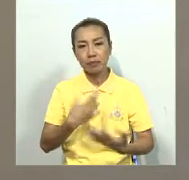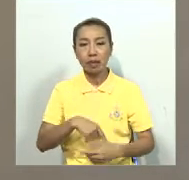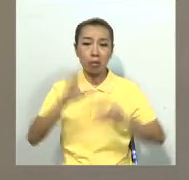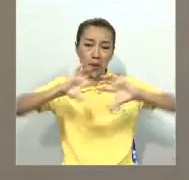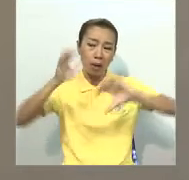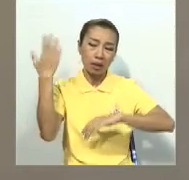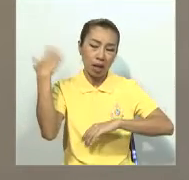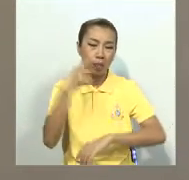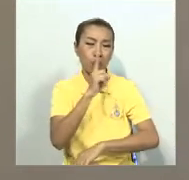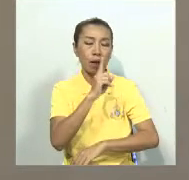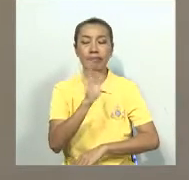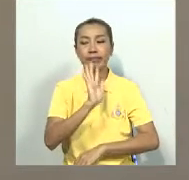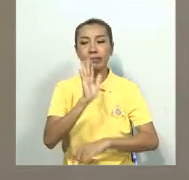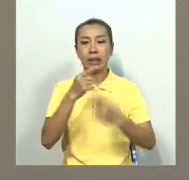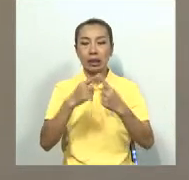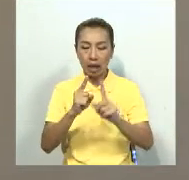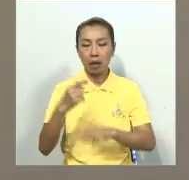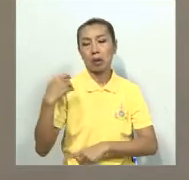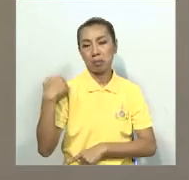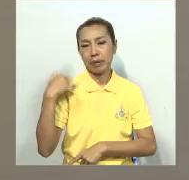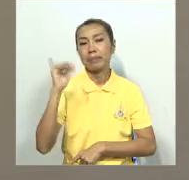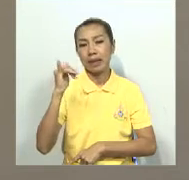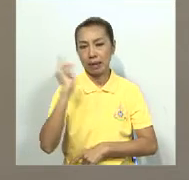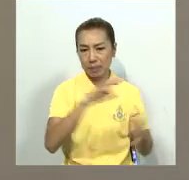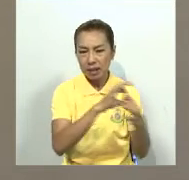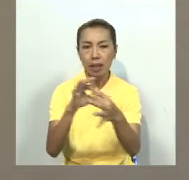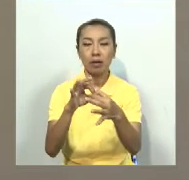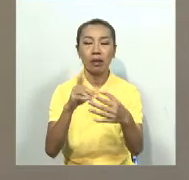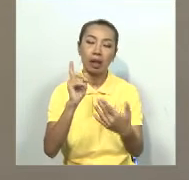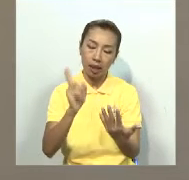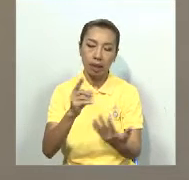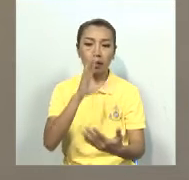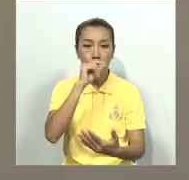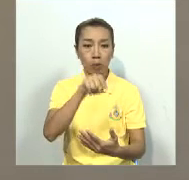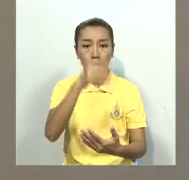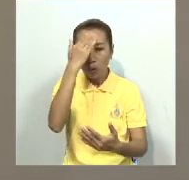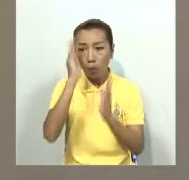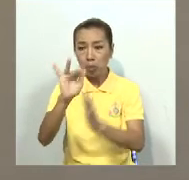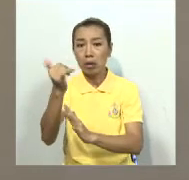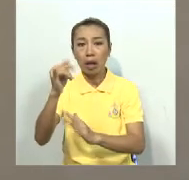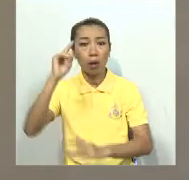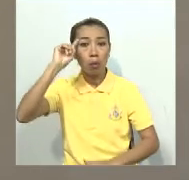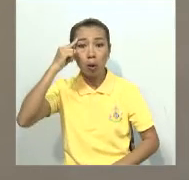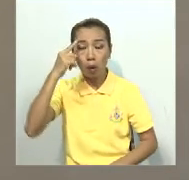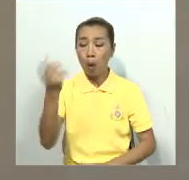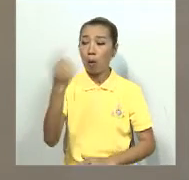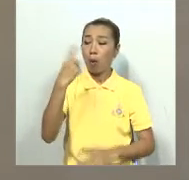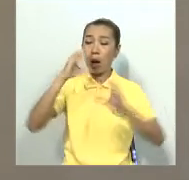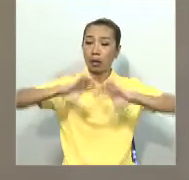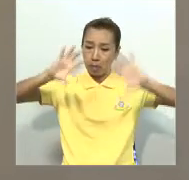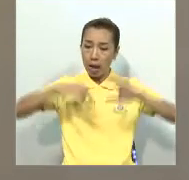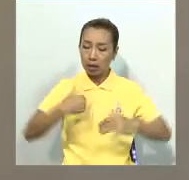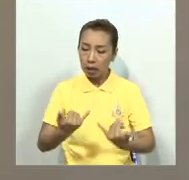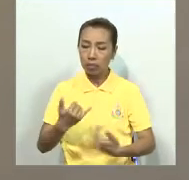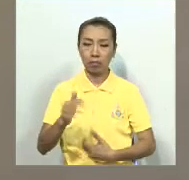ลก่อนมากนักนะแต่มันบางครั้งมันก็จำเป็นนะครับไม่งั้นก็จะถูกคนไม่รู้เรื่องก็โจมตีรัฐบาลนี้เข้ามา